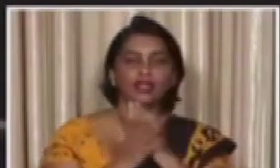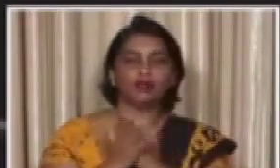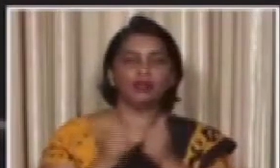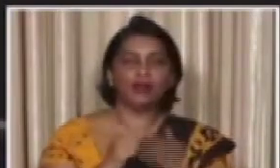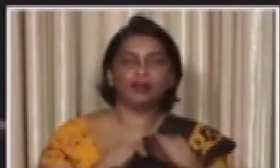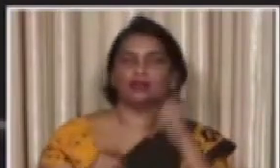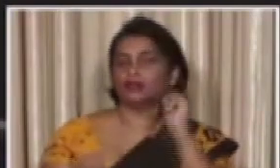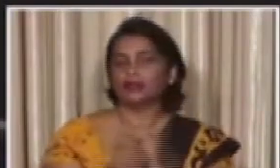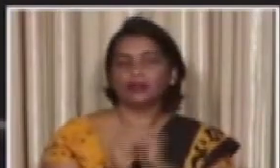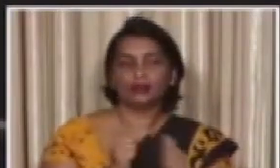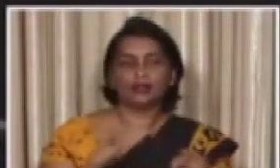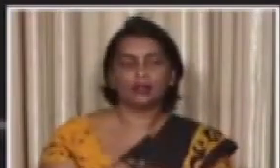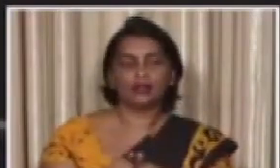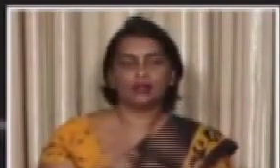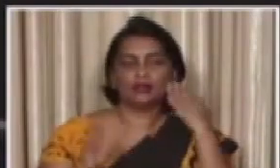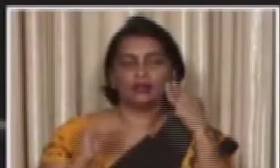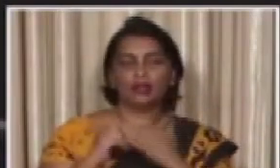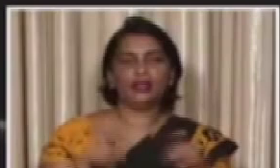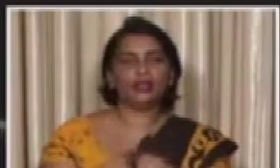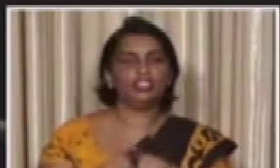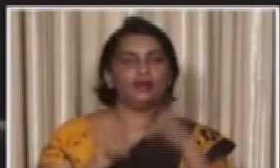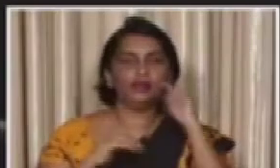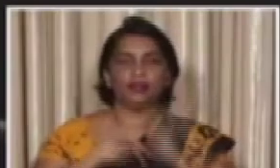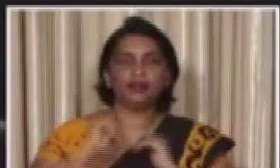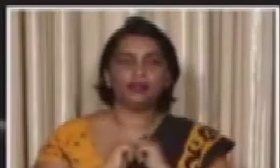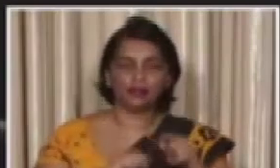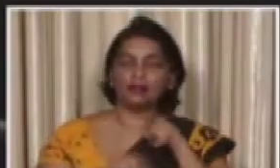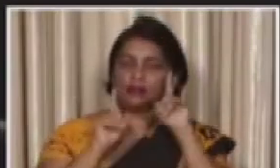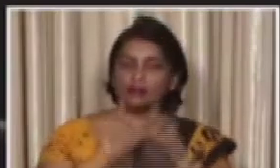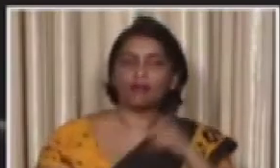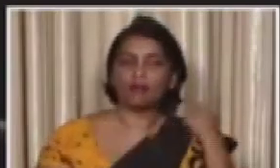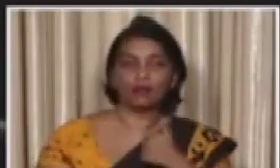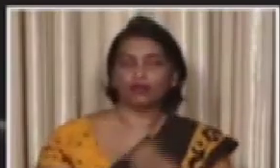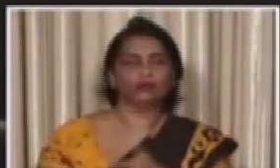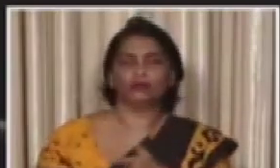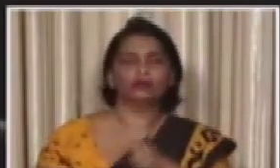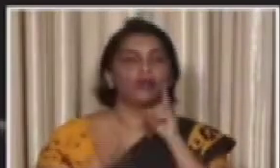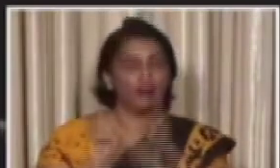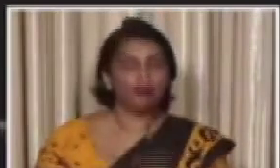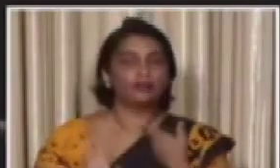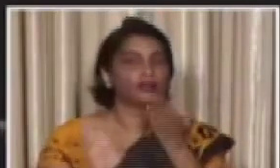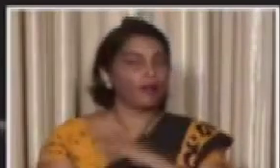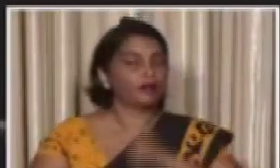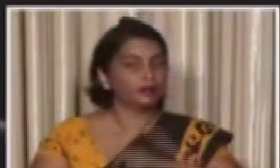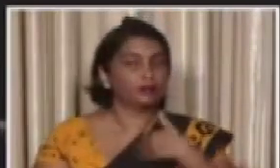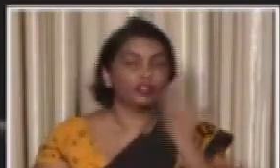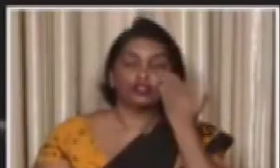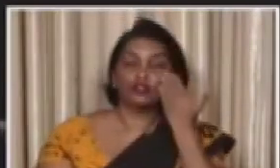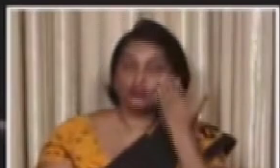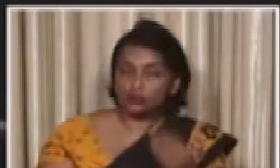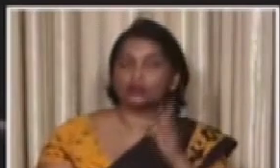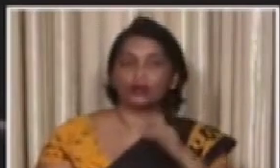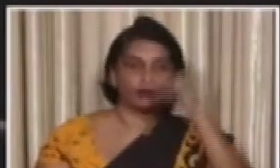කිසිම වැඩපිළිවෙලක් සැලැස්මක් ඔළුවේ නැහැ. මේක දැන් මේ රටට අලුත් දෙයක් නොවේ. ඒ බව ගිය වතාවේ ඇස්පනා පිටම ඔප්පු